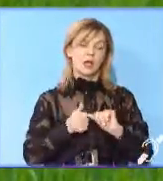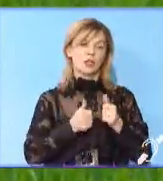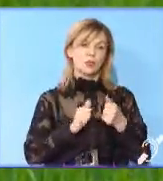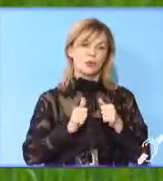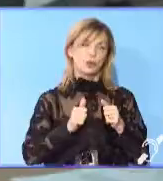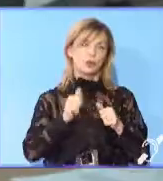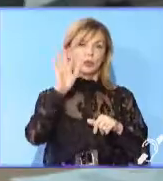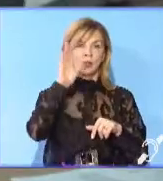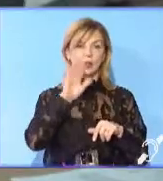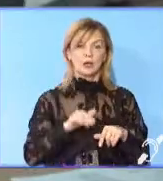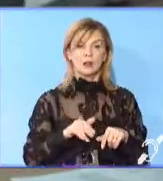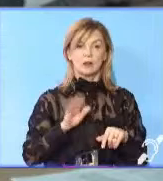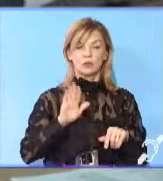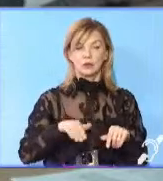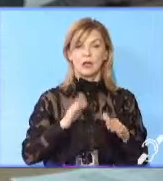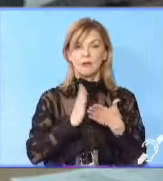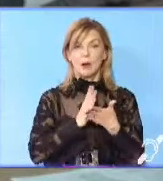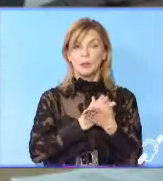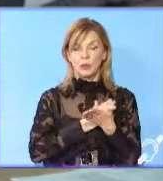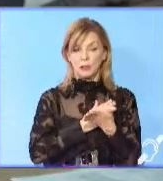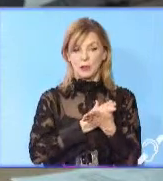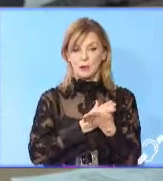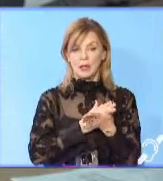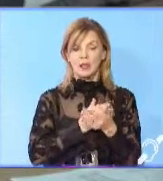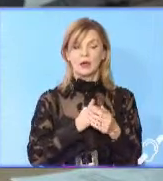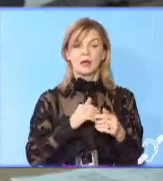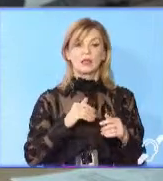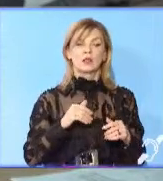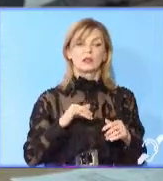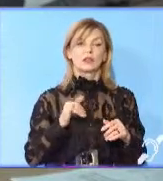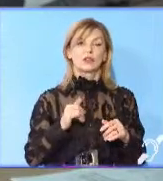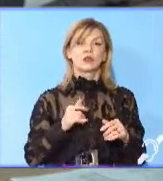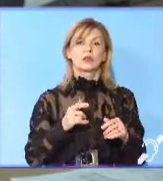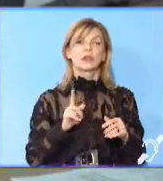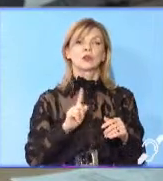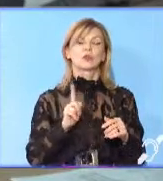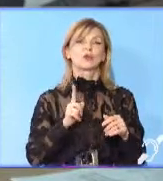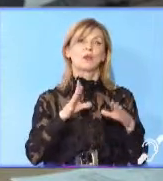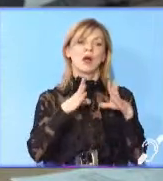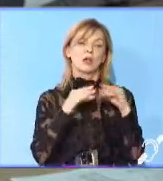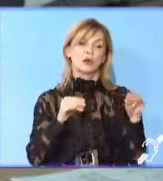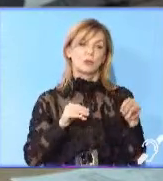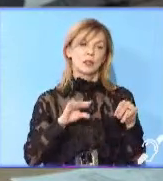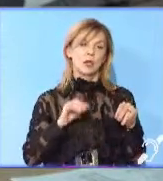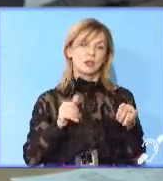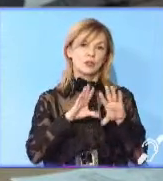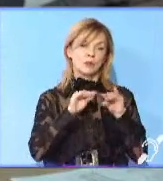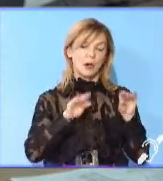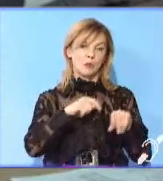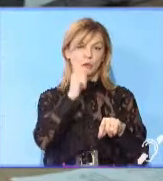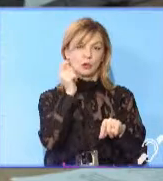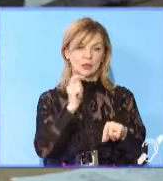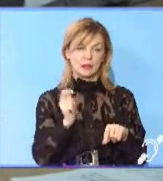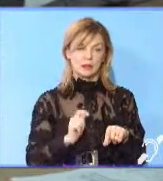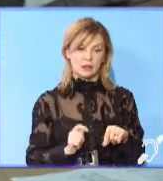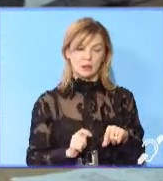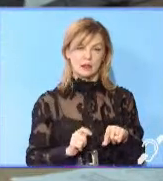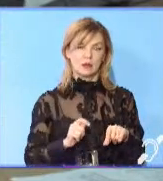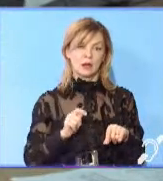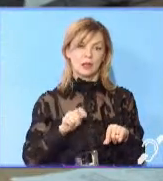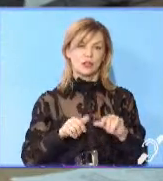de iarnă poate că vor avea de suferit și nu doar la noi. Din păcate, în multe regiuni din glob, aceste